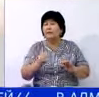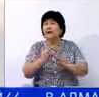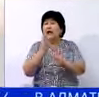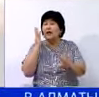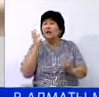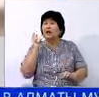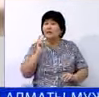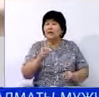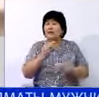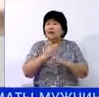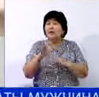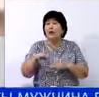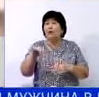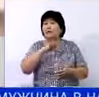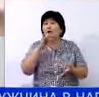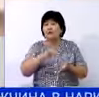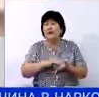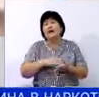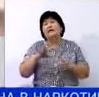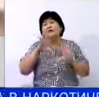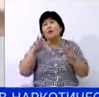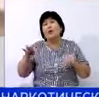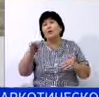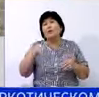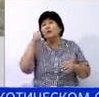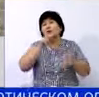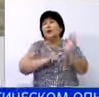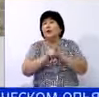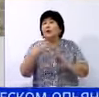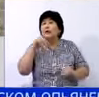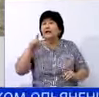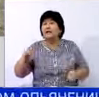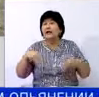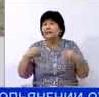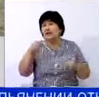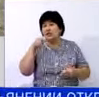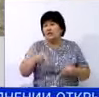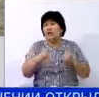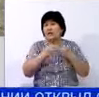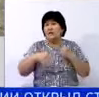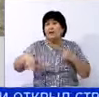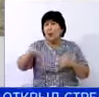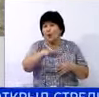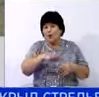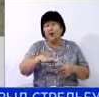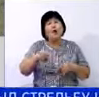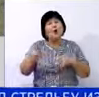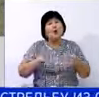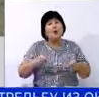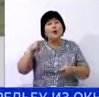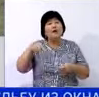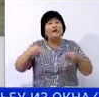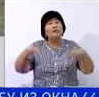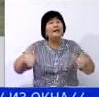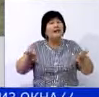очередников приходится на долю областного центра. В целом по области с начала года кызылординцам предоставлено 1000 земельных участков. Руководитель